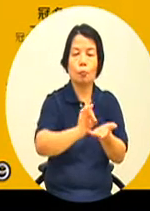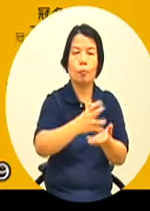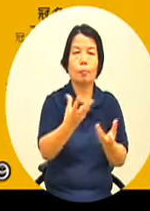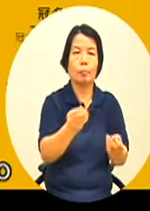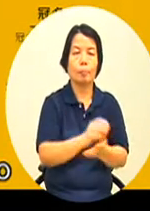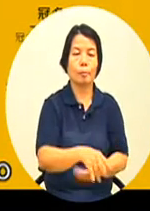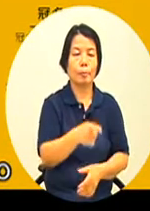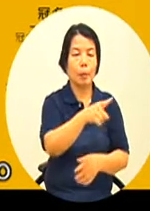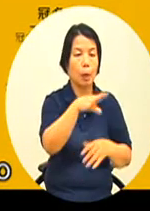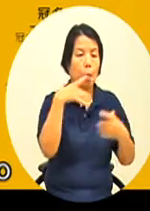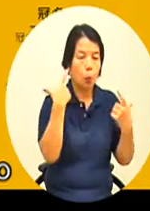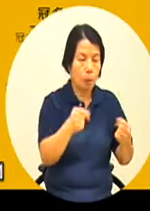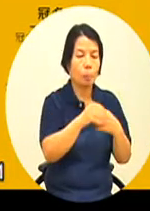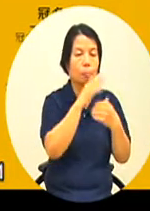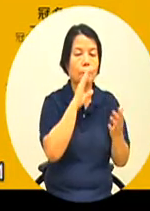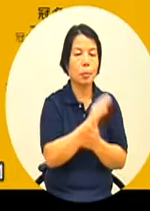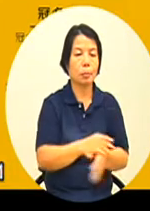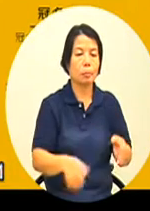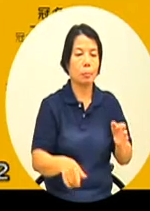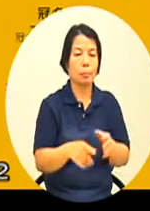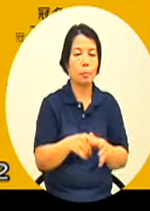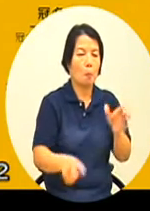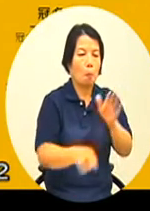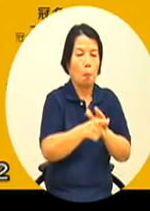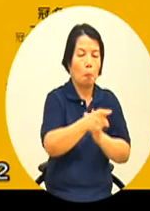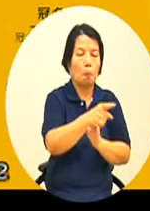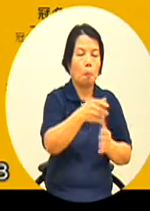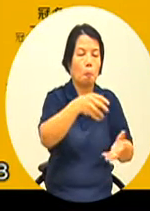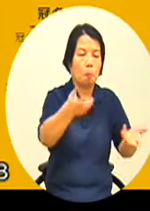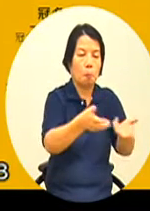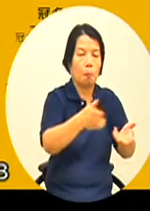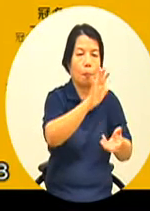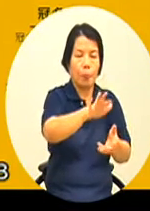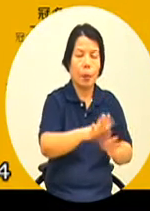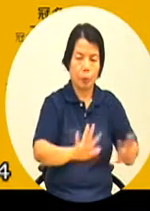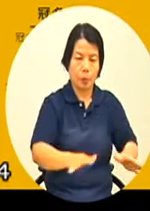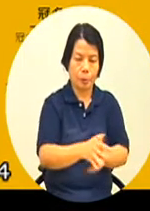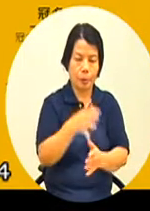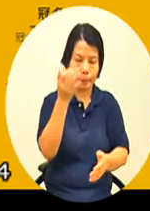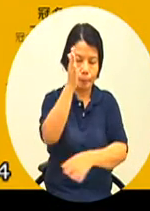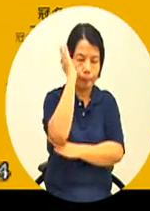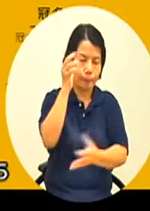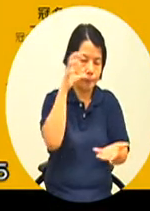筑，好啊，盖新的图书馆，好，然后